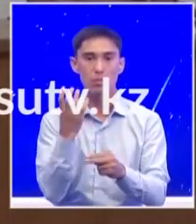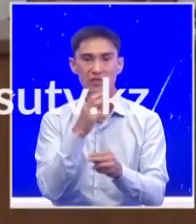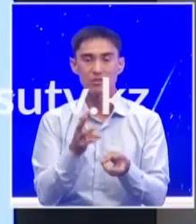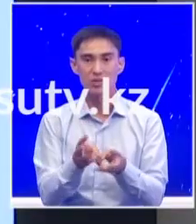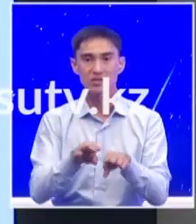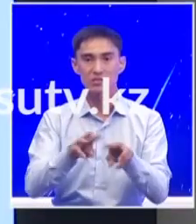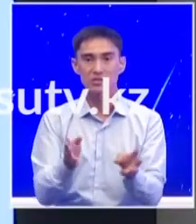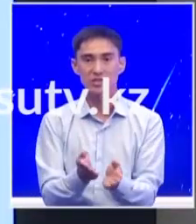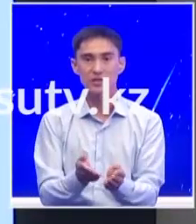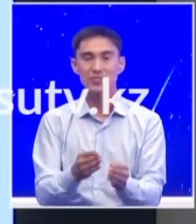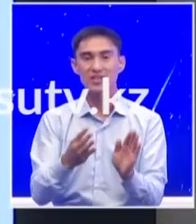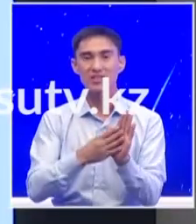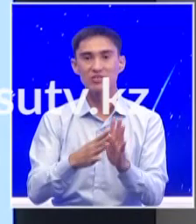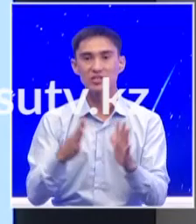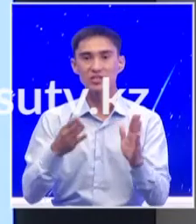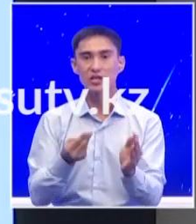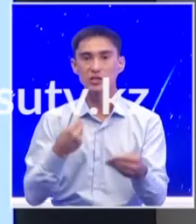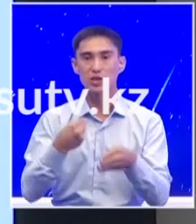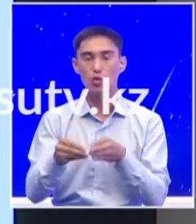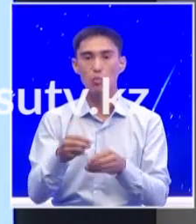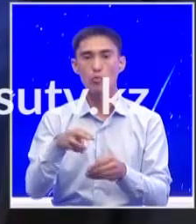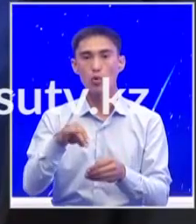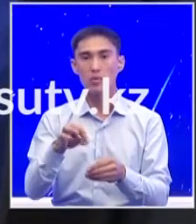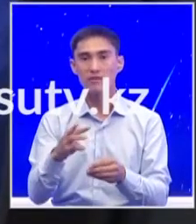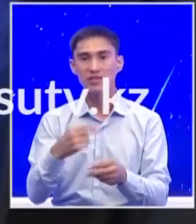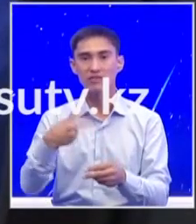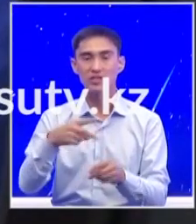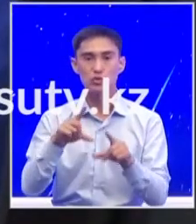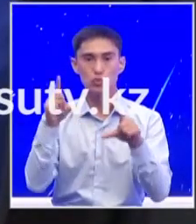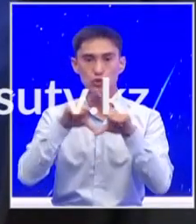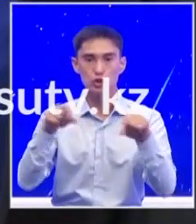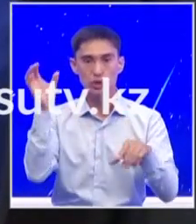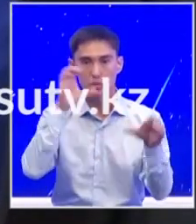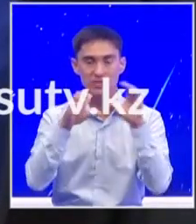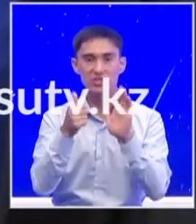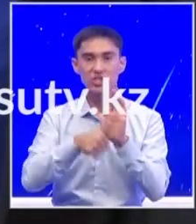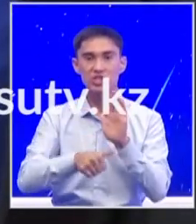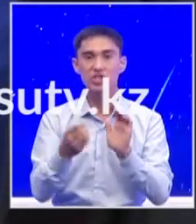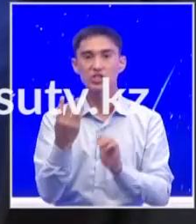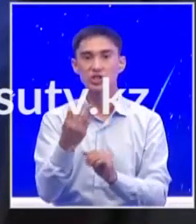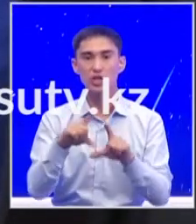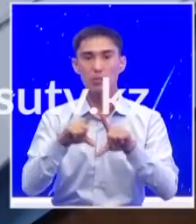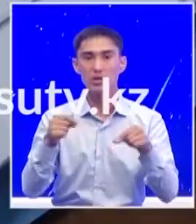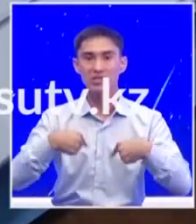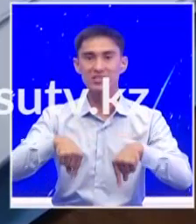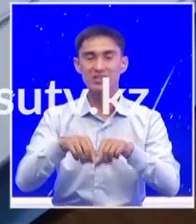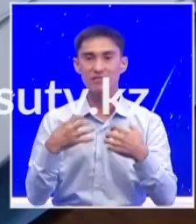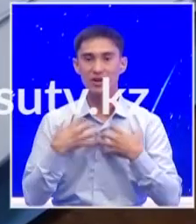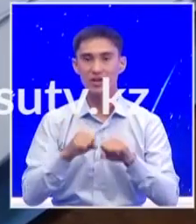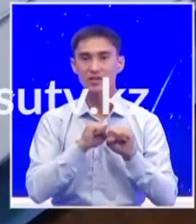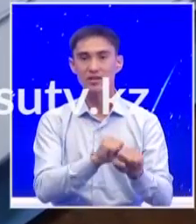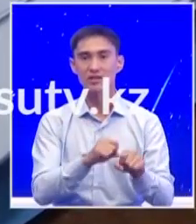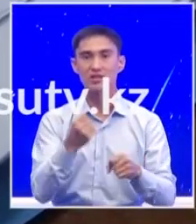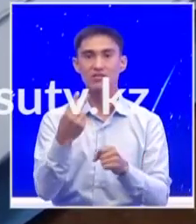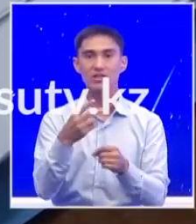теплоснабжения, свыше 9 на закуп топлива. Однако 20 учреждений образования, 64 объекта здравоохранения и